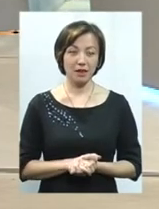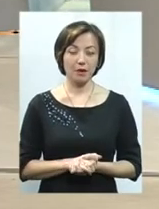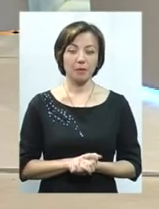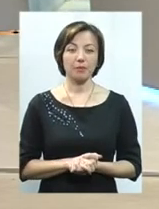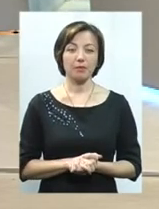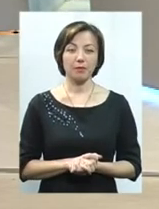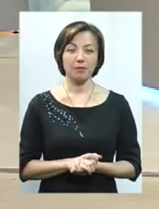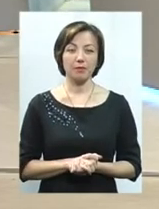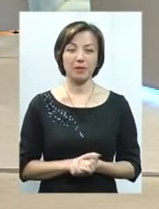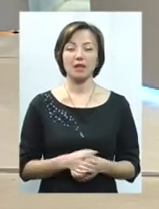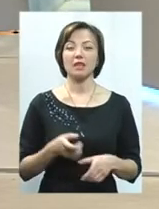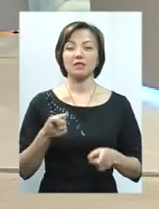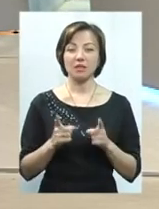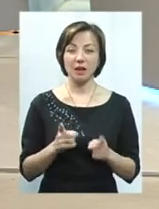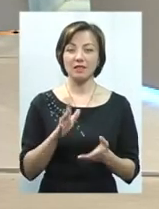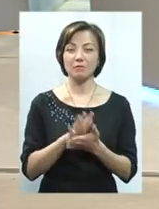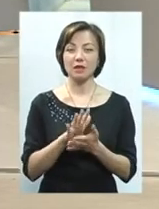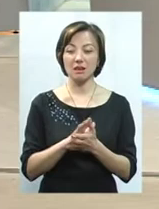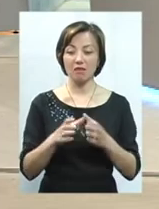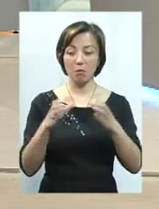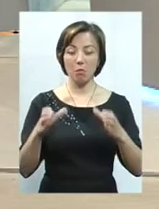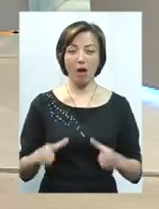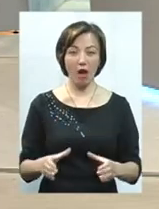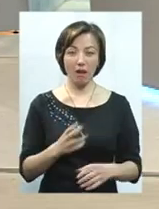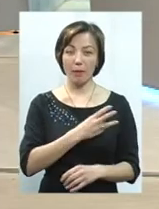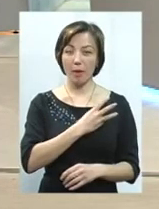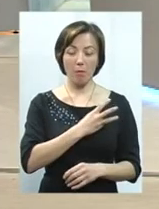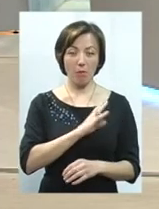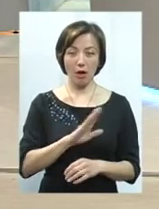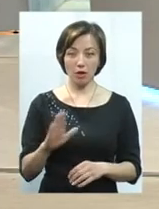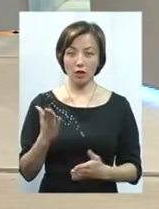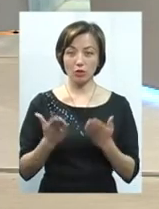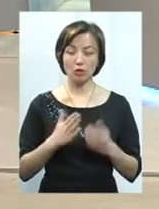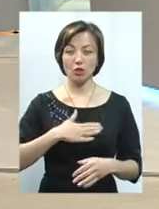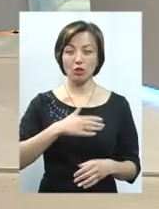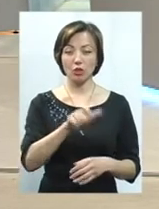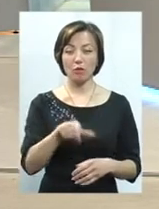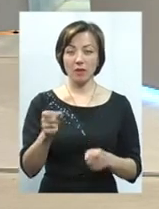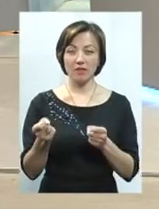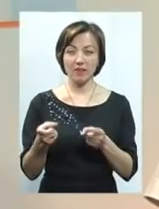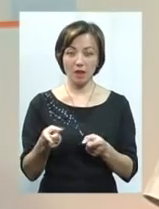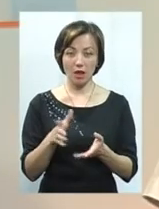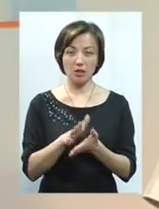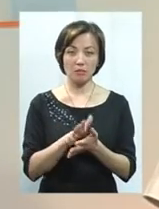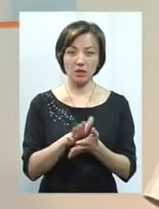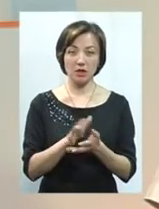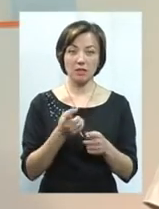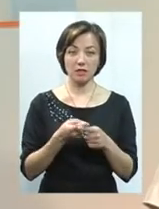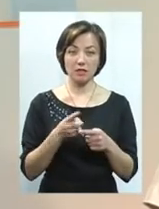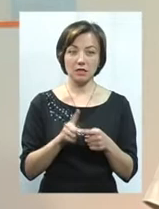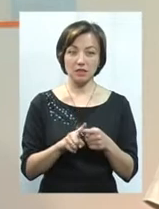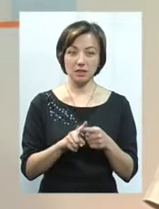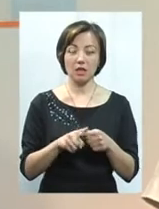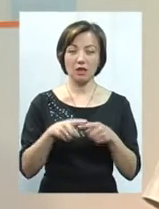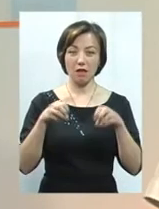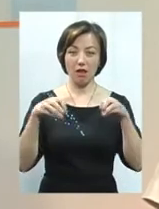в сміттєвий бак не бажано. Хоча і якщо взяти, що наші громадяни викидають сміття, це і ртутні